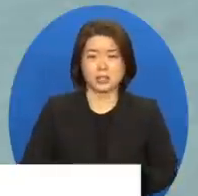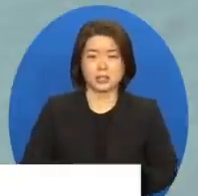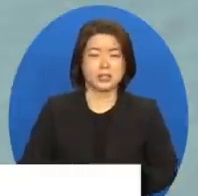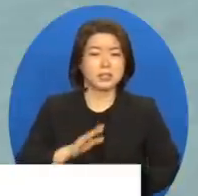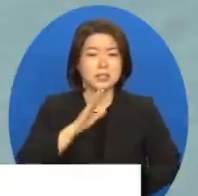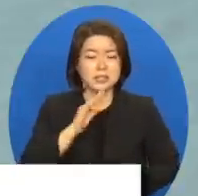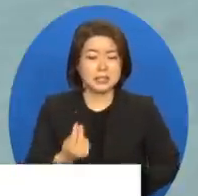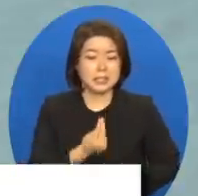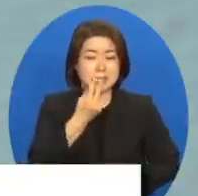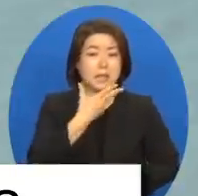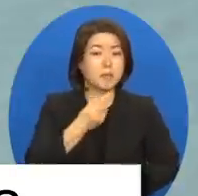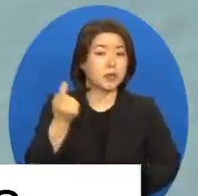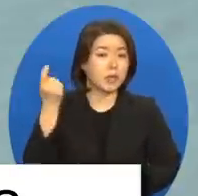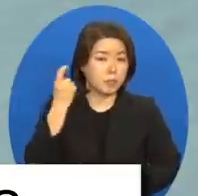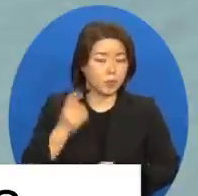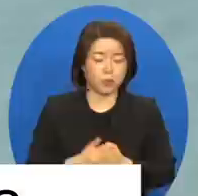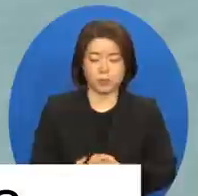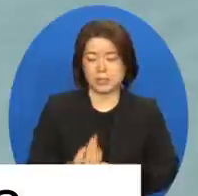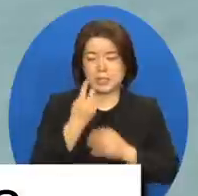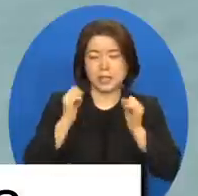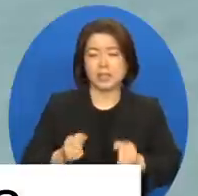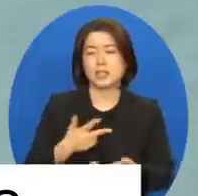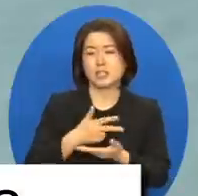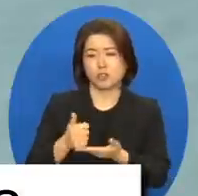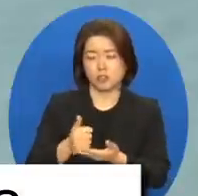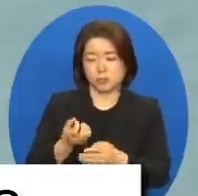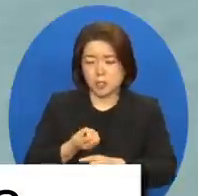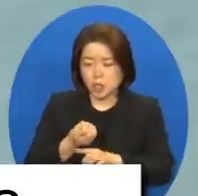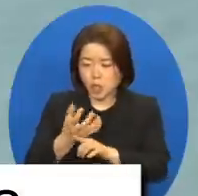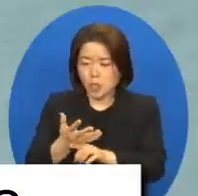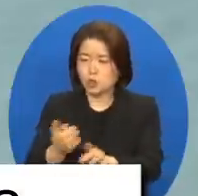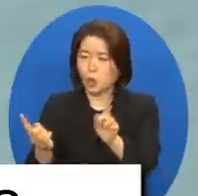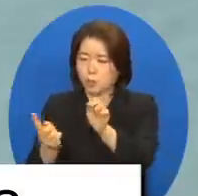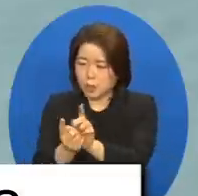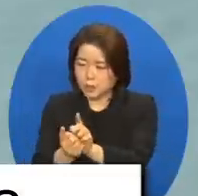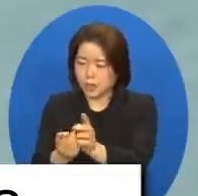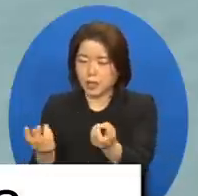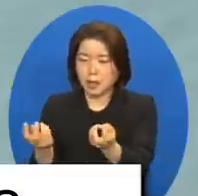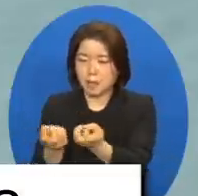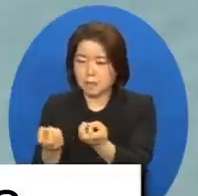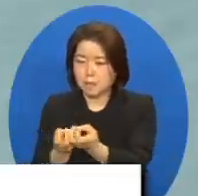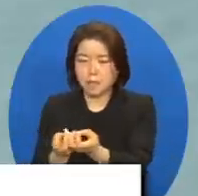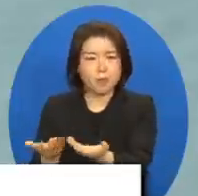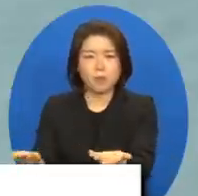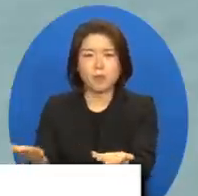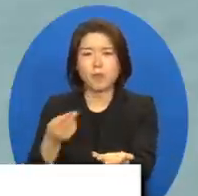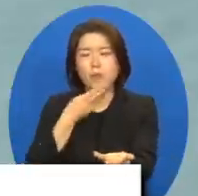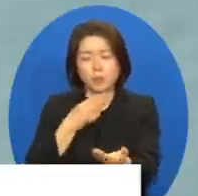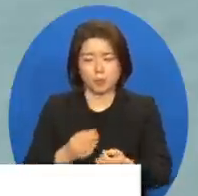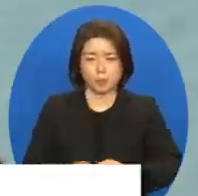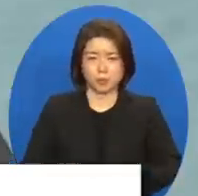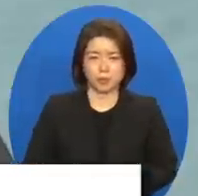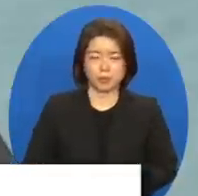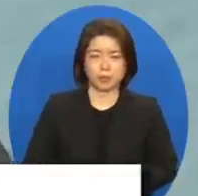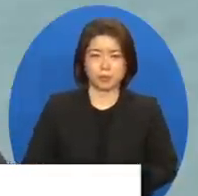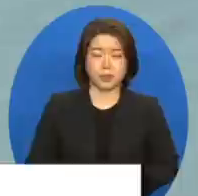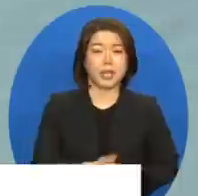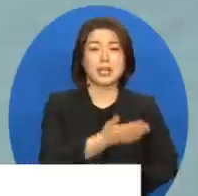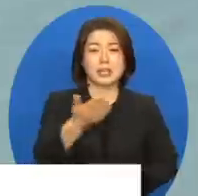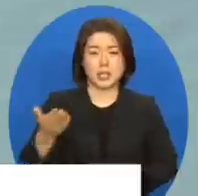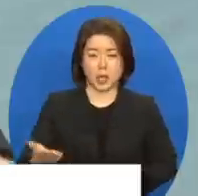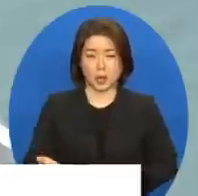진짜 생명의 복음, 살아계신 주님을 전해주고 만나게 해줄 방법이 없어요. 교우